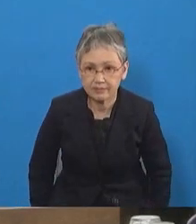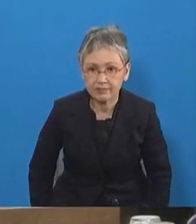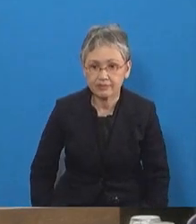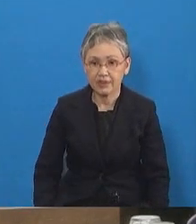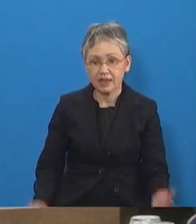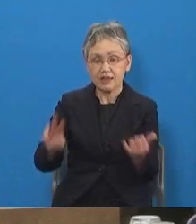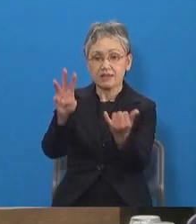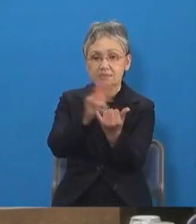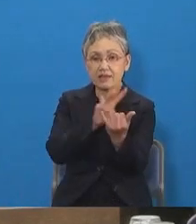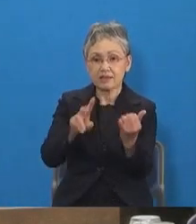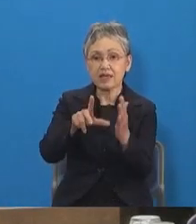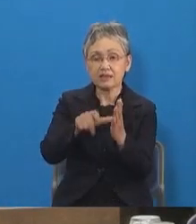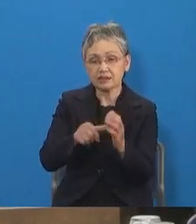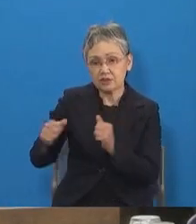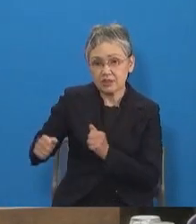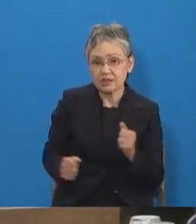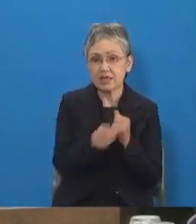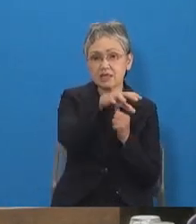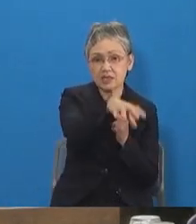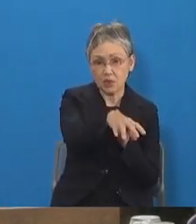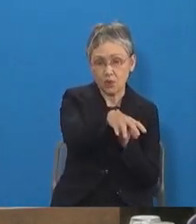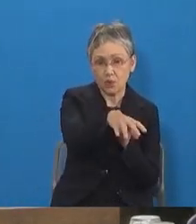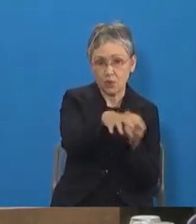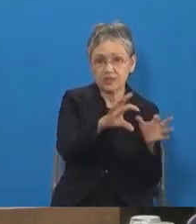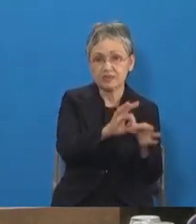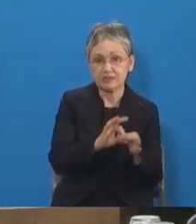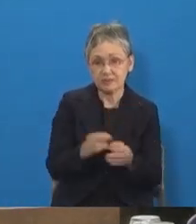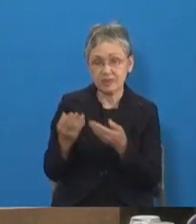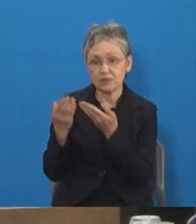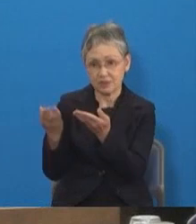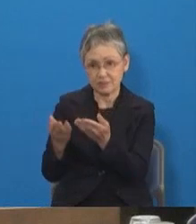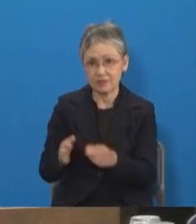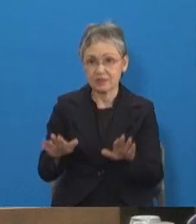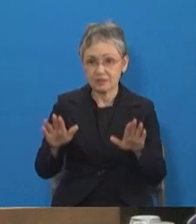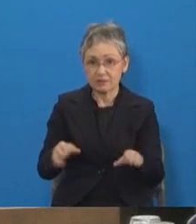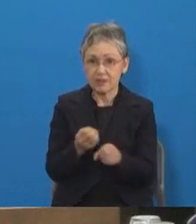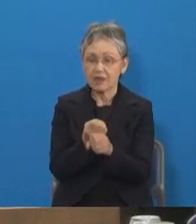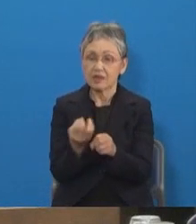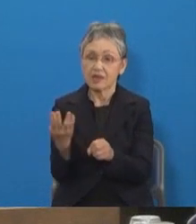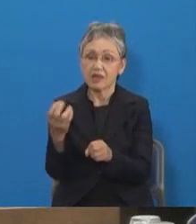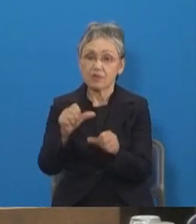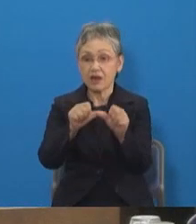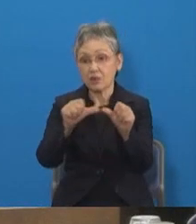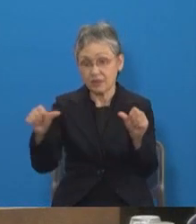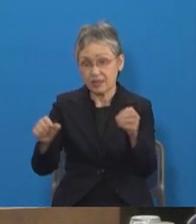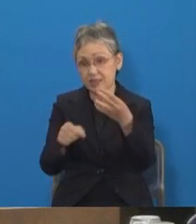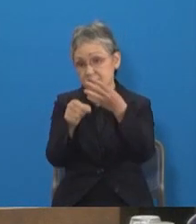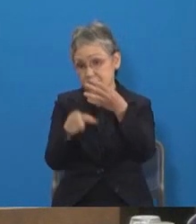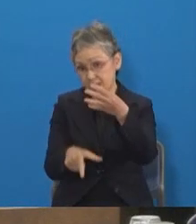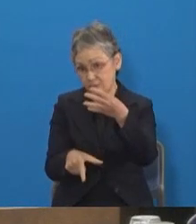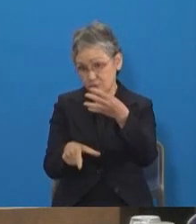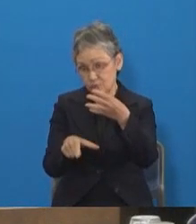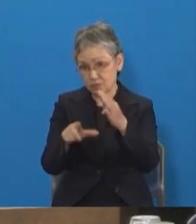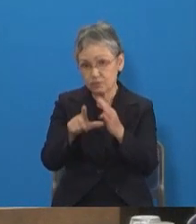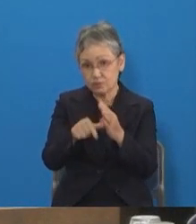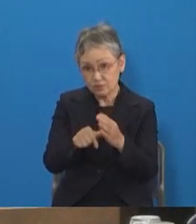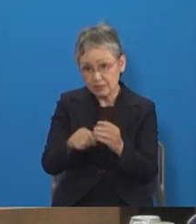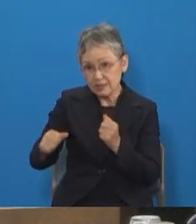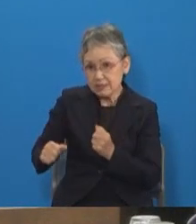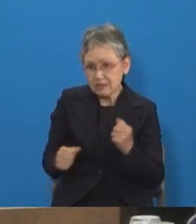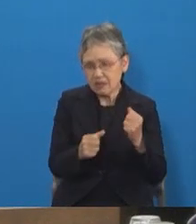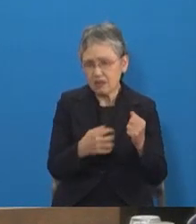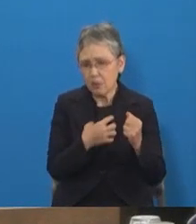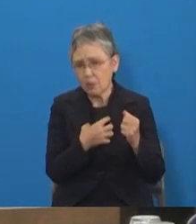本市における避難所等につきましては、令和5年4月時点で災害の危険性があ